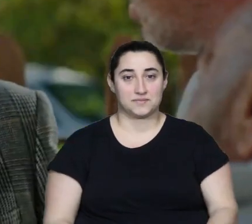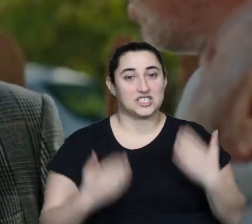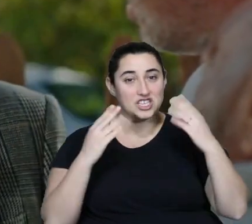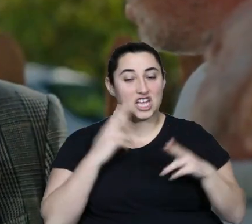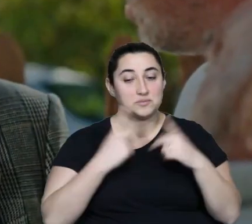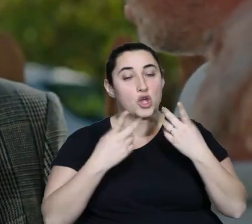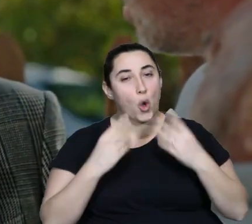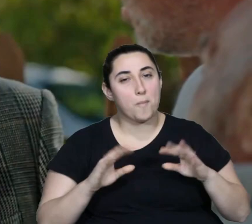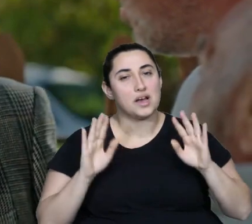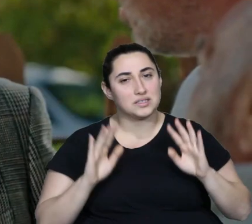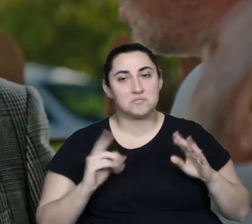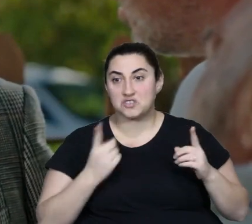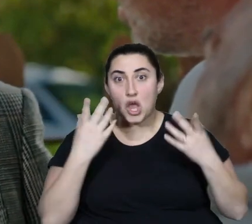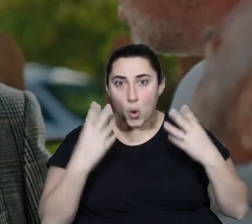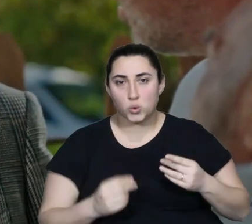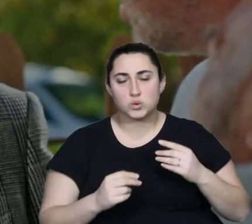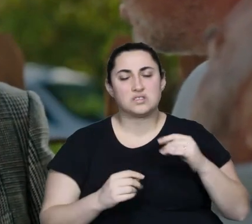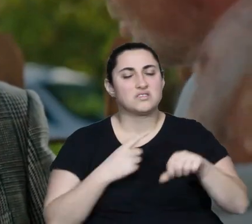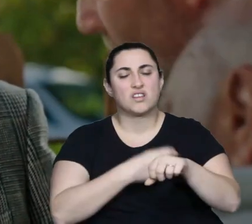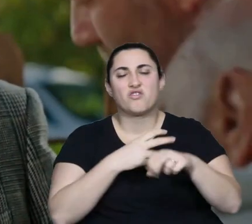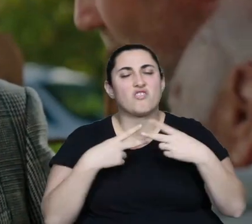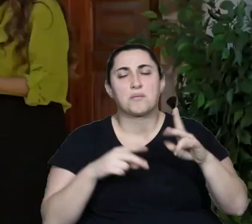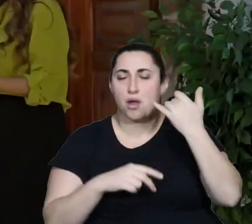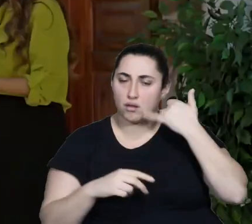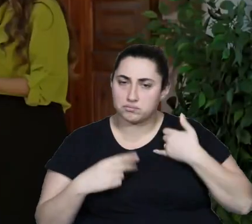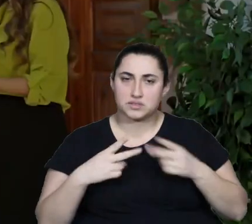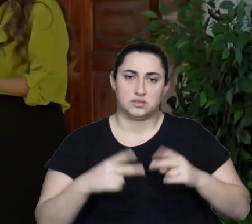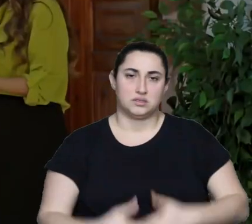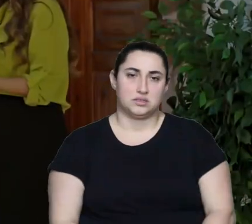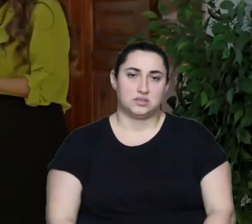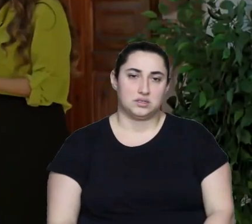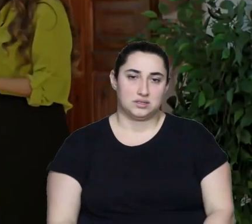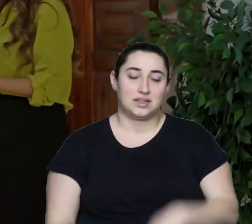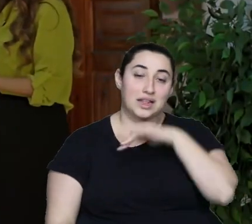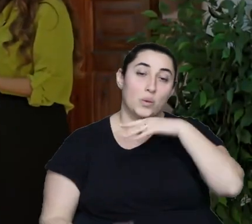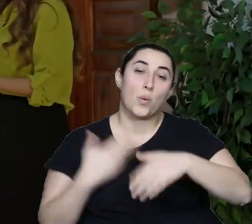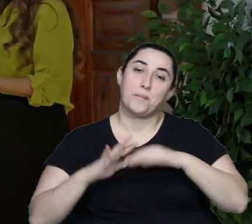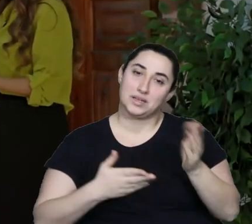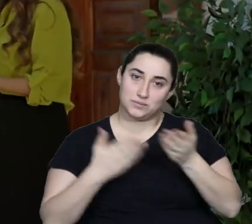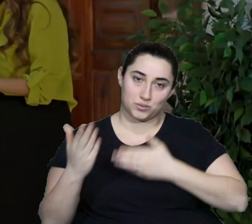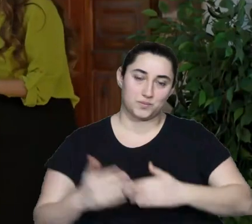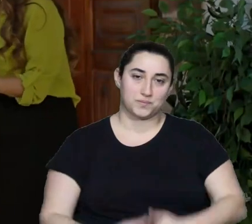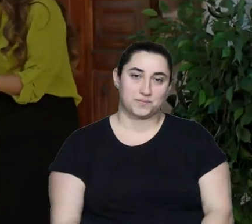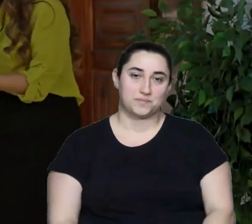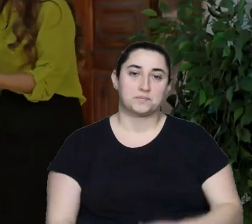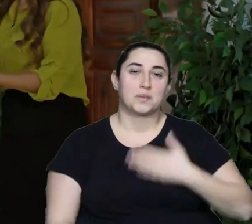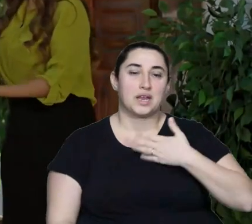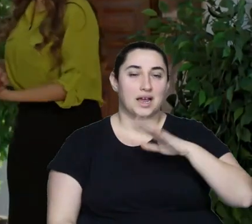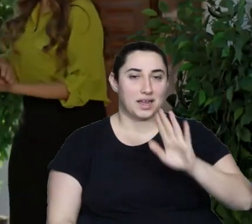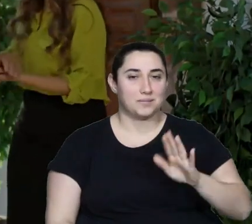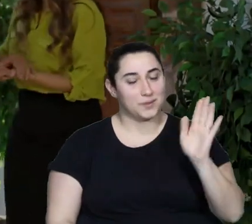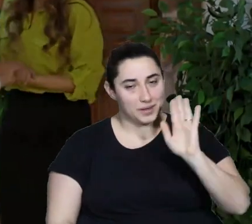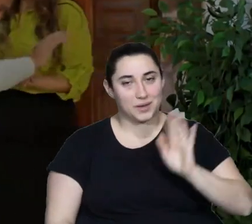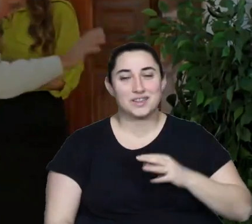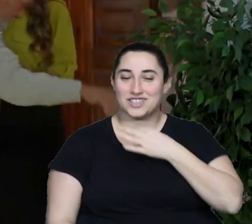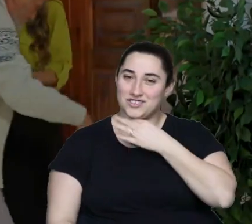İnşallah acil bir durum olmaz ama olursa her saat arayabilirsiniz çekinmeden. Dedemizi yormayalım artık, buyurun. Merak etmeyin.